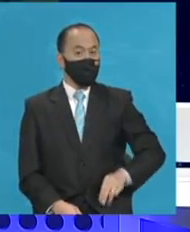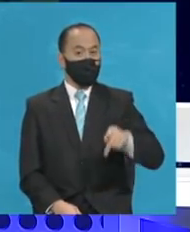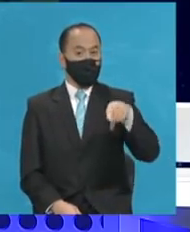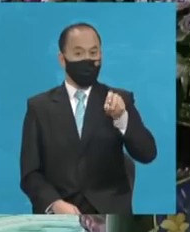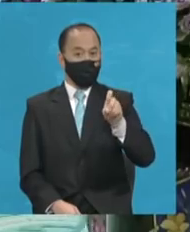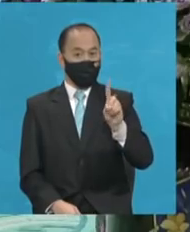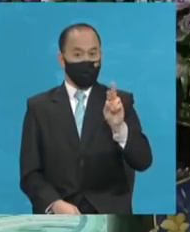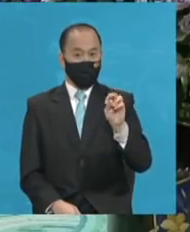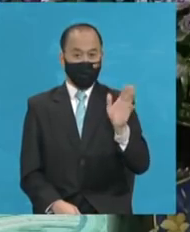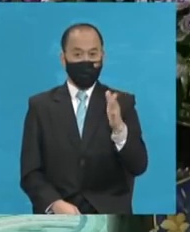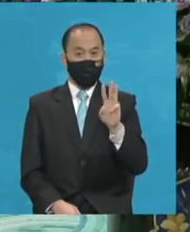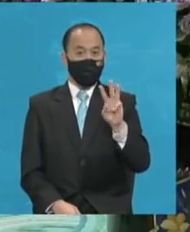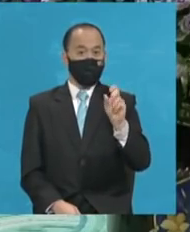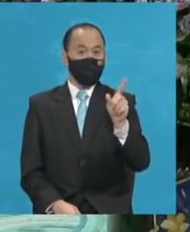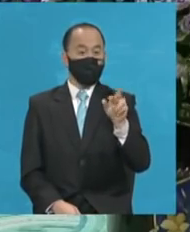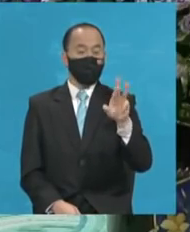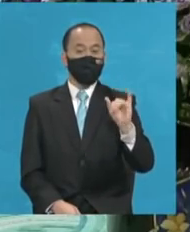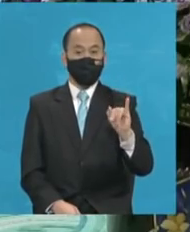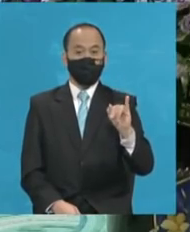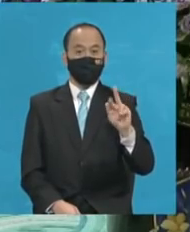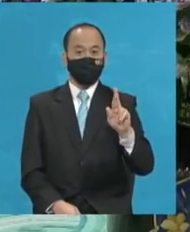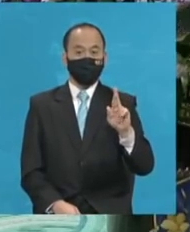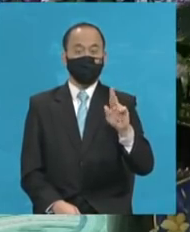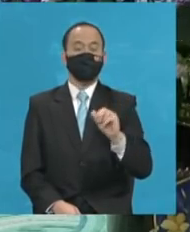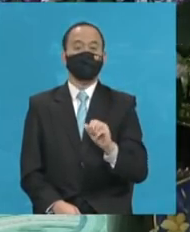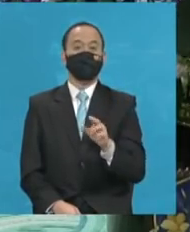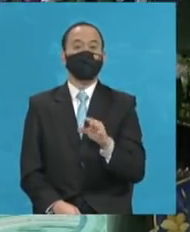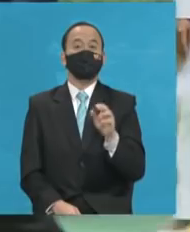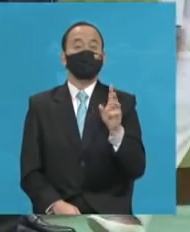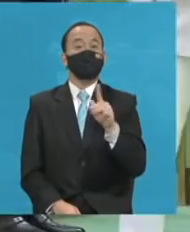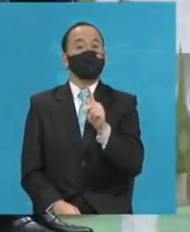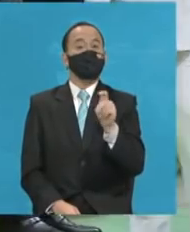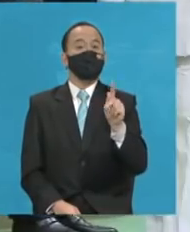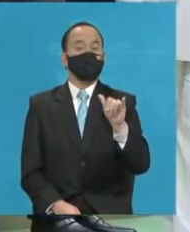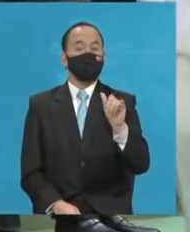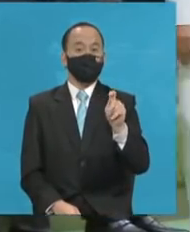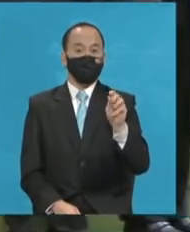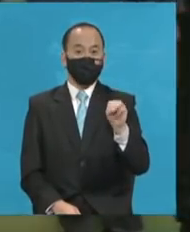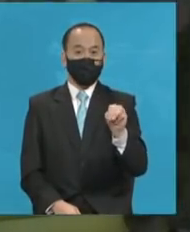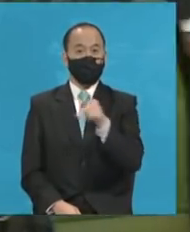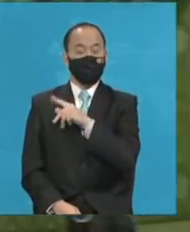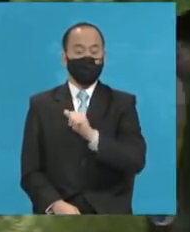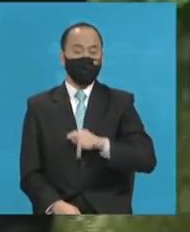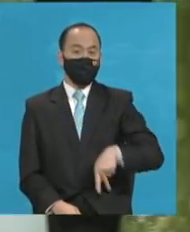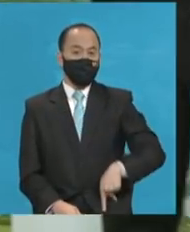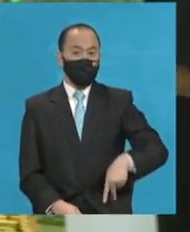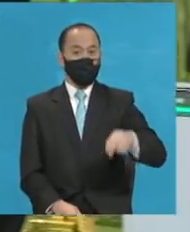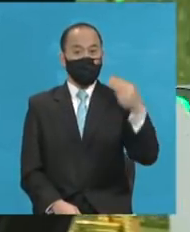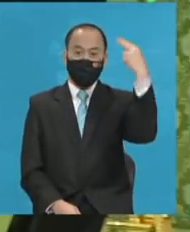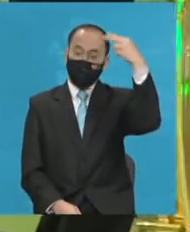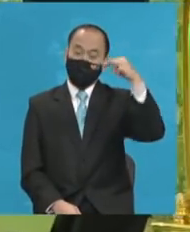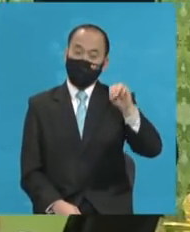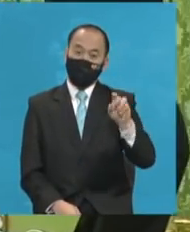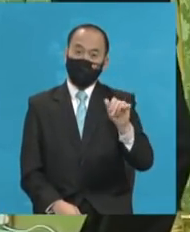sahabat vemale waqara pengeran modal Muhammad Bolkiah yang teramat Mulia Paduka seri pengiran anak putri Hajah majeedah nuurul